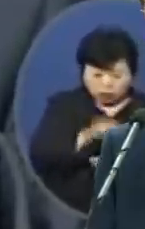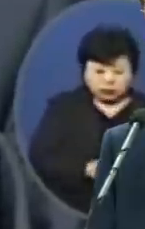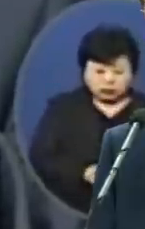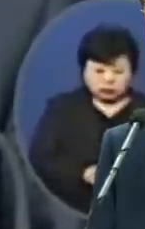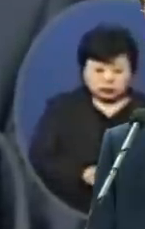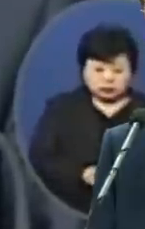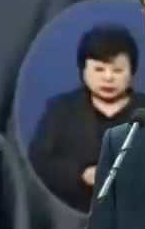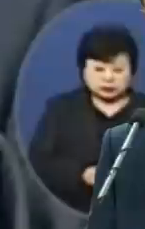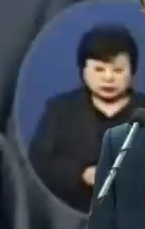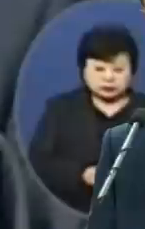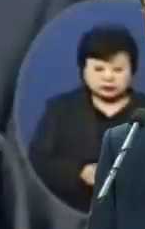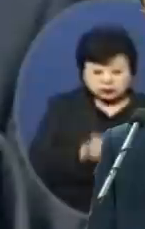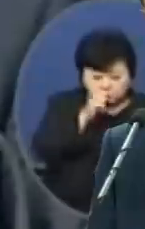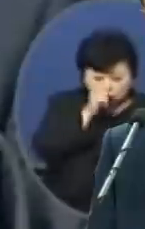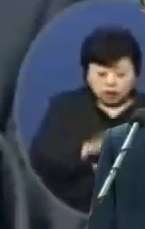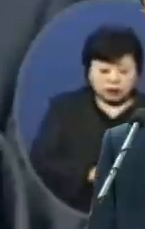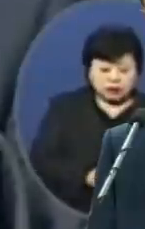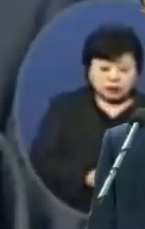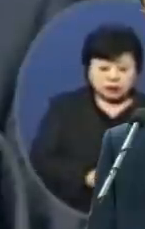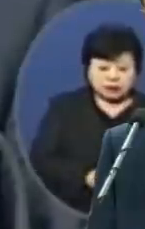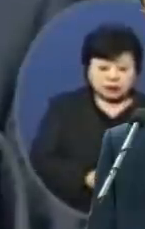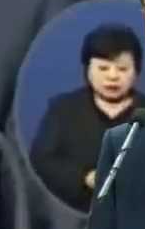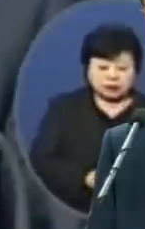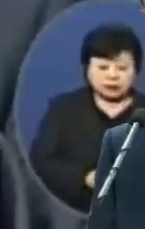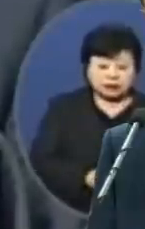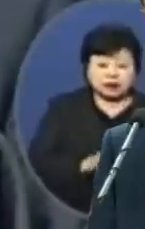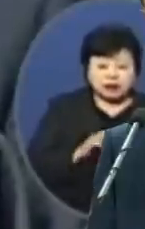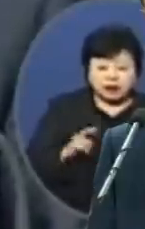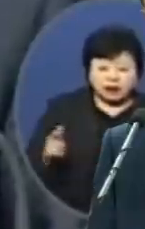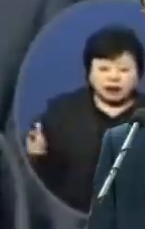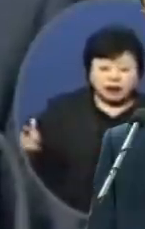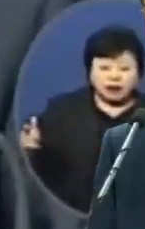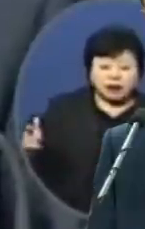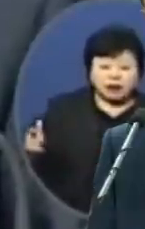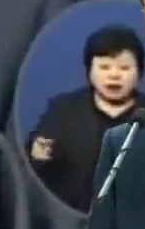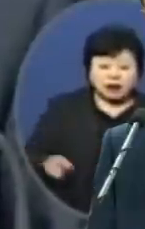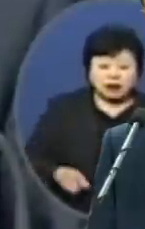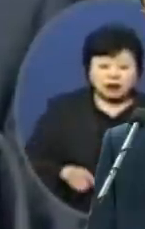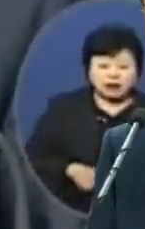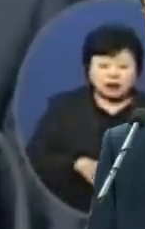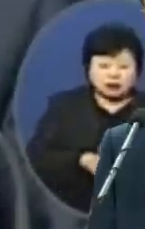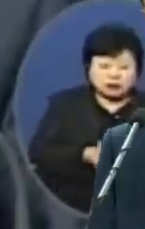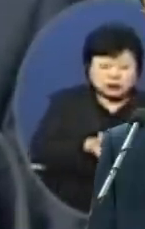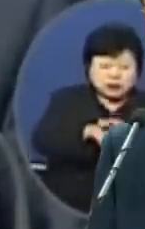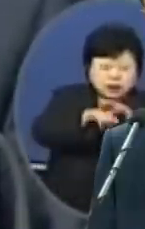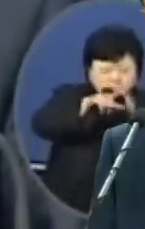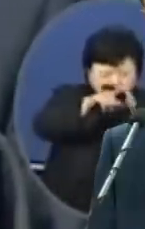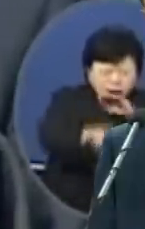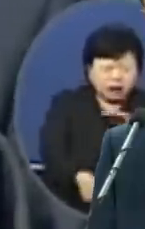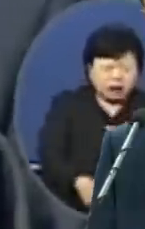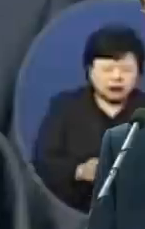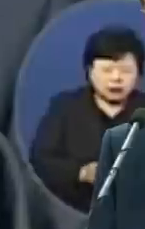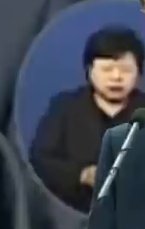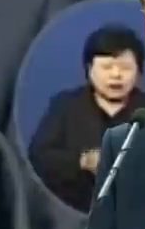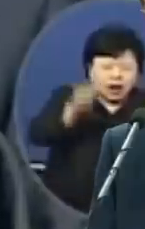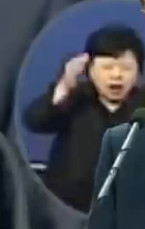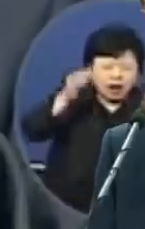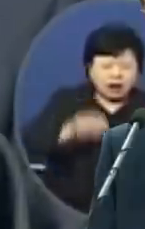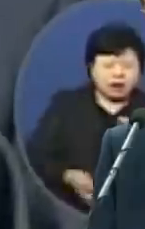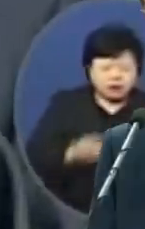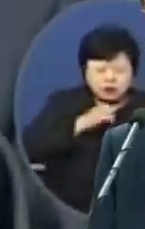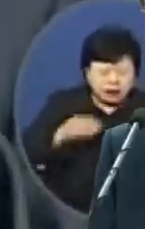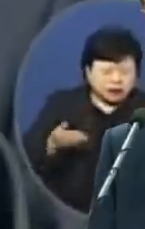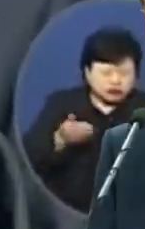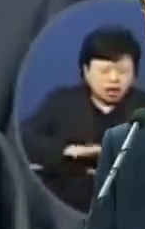그렇게 하면 얼마나 잘 살겠습니까? 그러지 않고서 미사일을 쏘겠다, 원자탄을 쏘겠다, 불바다를 만들겠다, 진